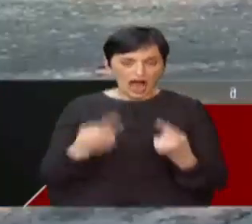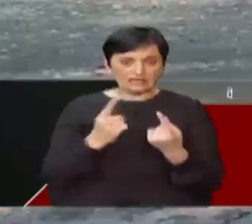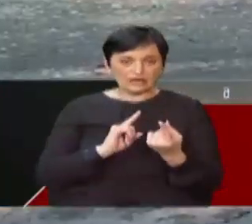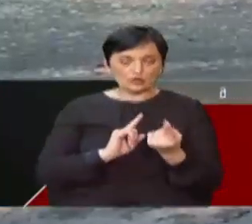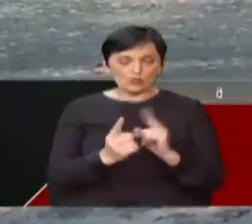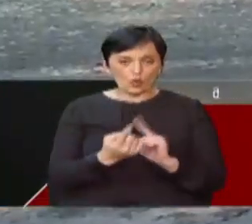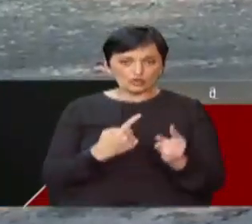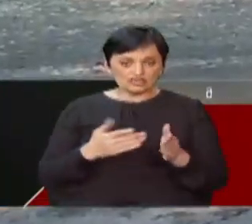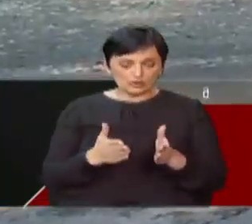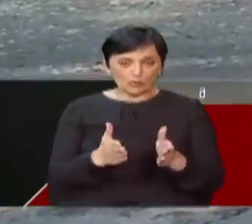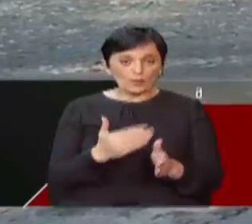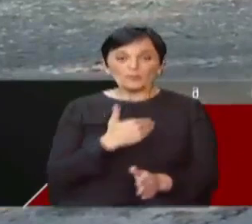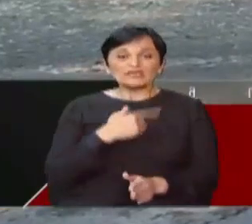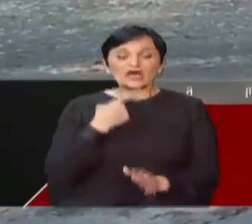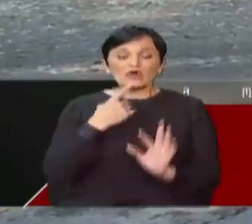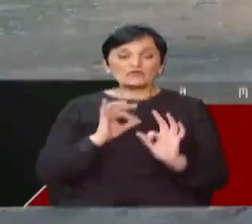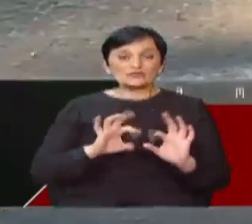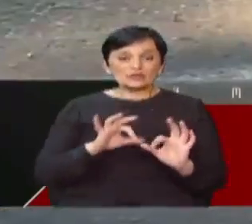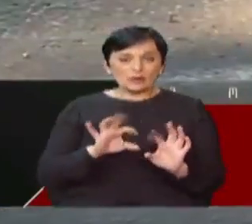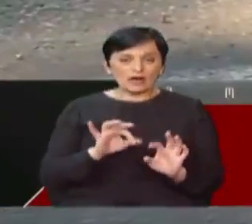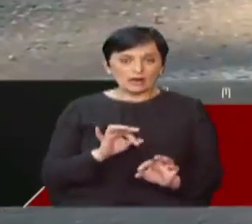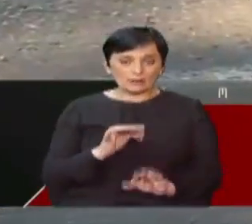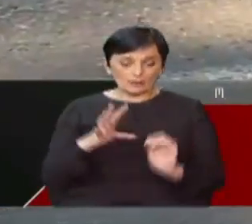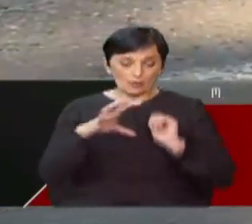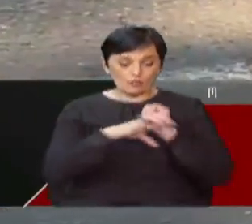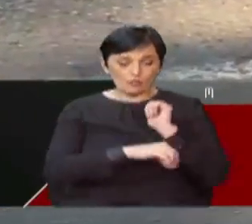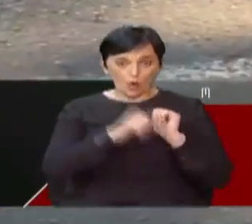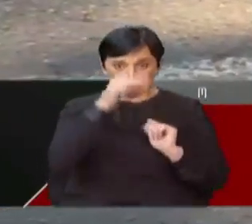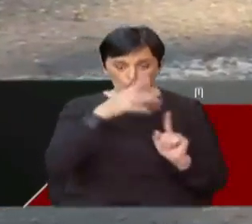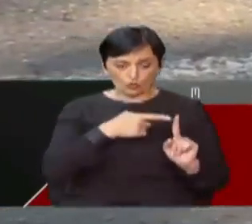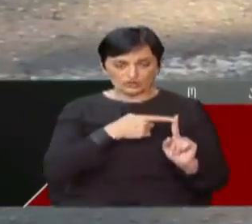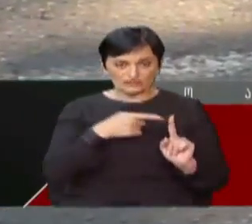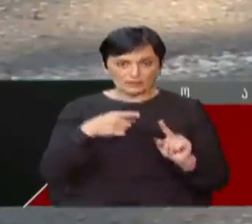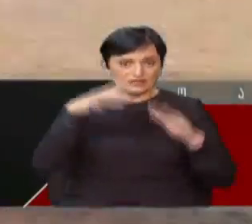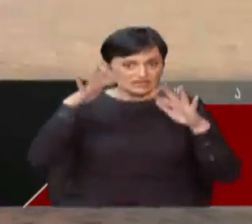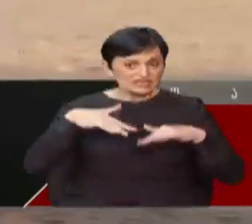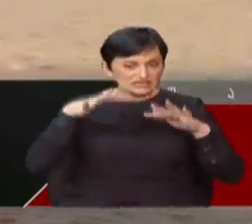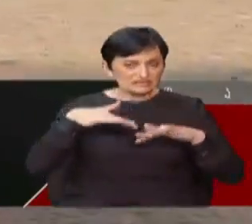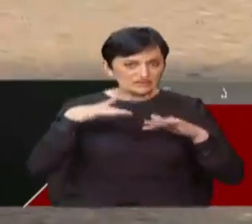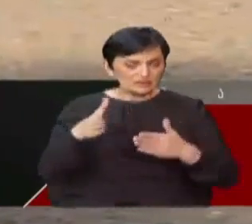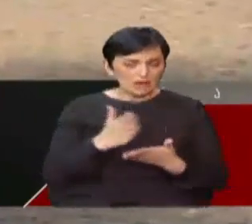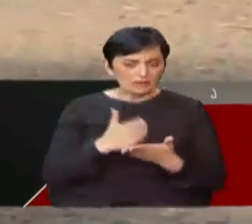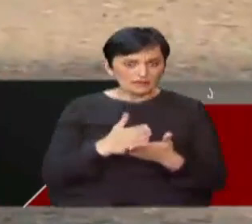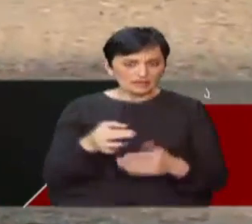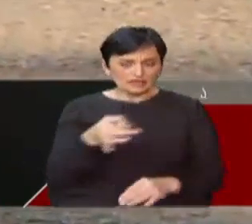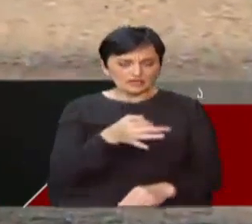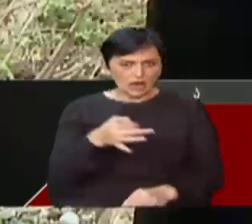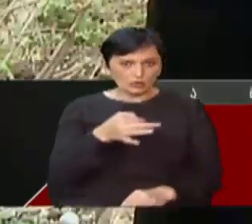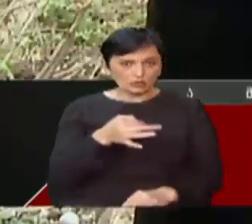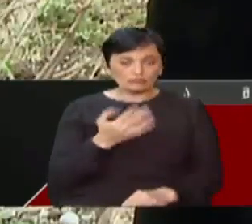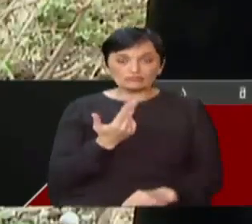მოძრაობა. აქვე მინდა აღნიშნო, რომ თითქმის აი ბოლო თვეებია გადაუღებელი წვიმები გვაქვს რეგიონში